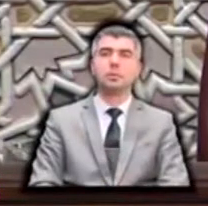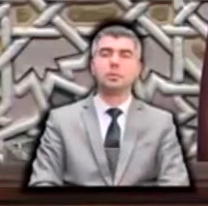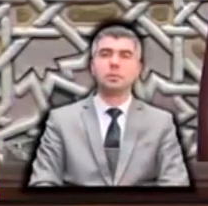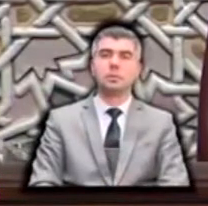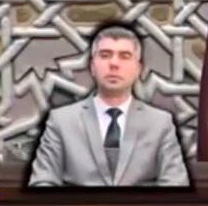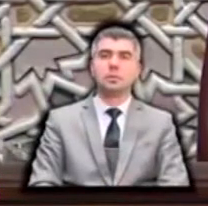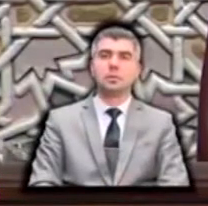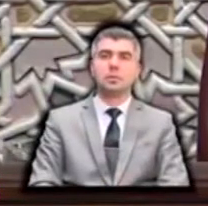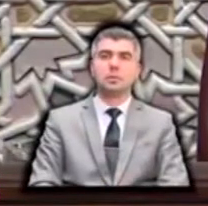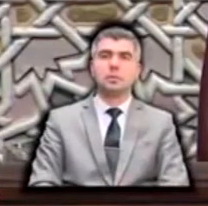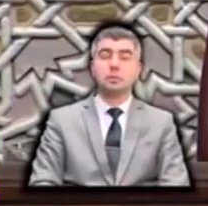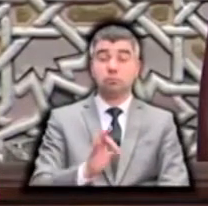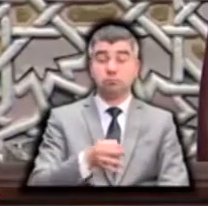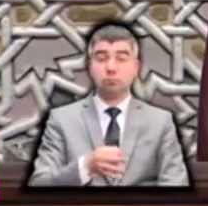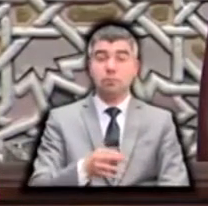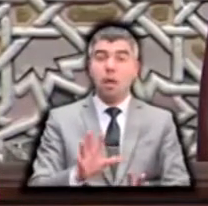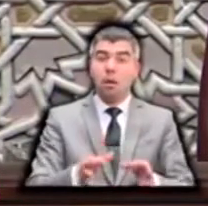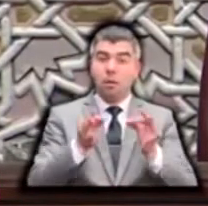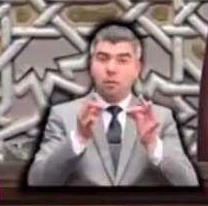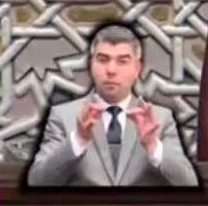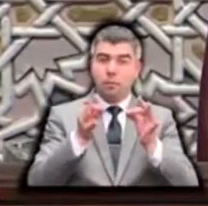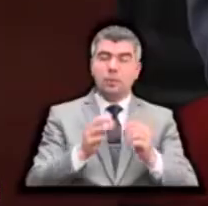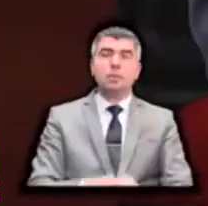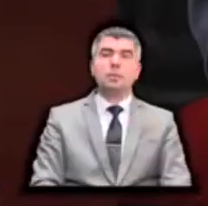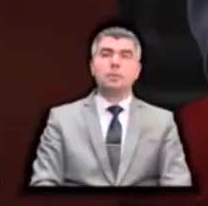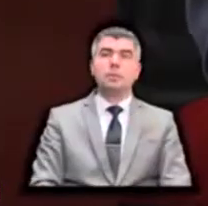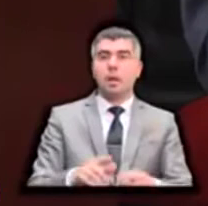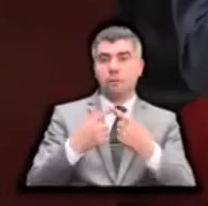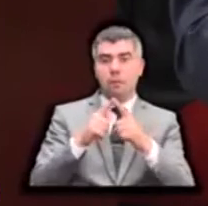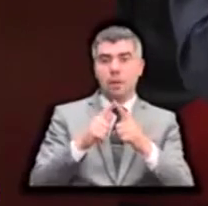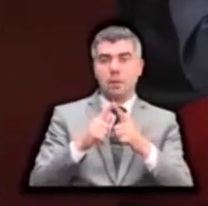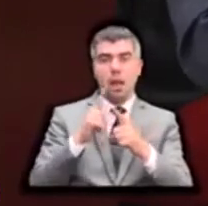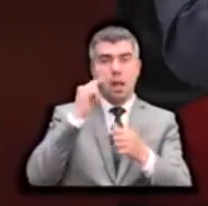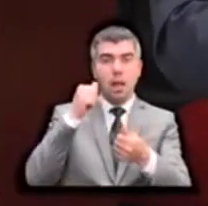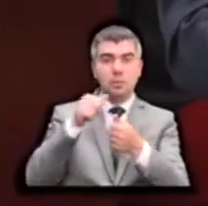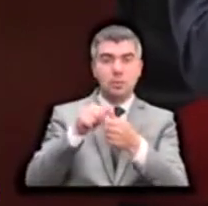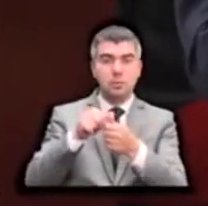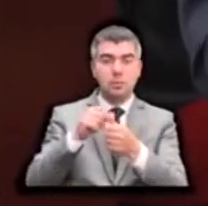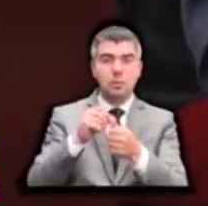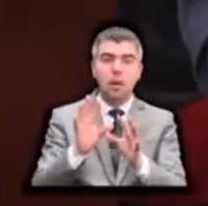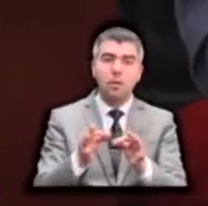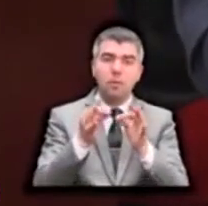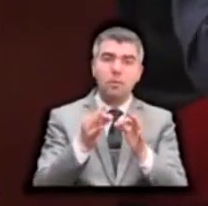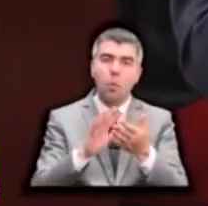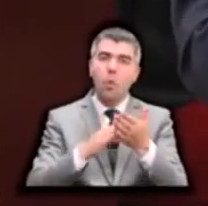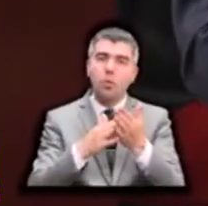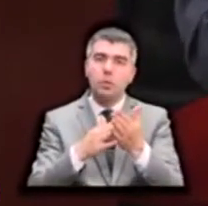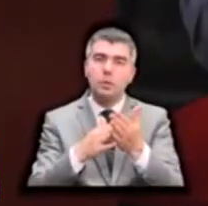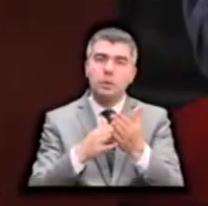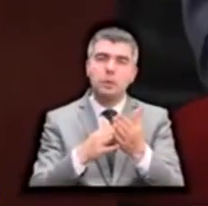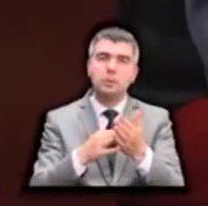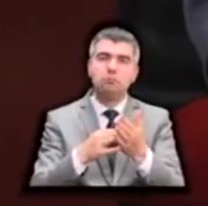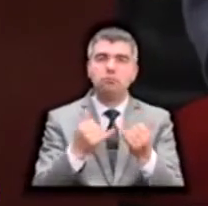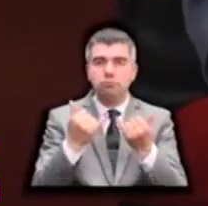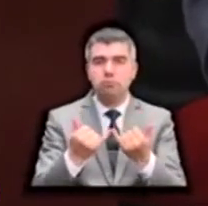تماما على التقييم، حتى أريد أن أؤكد على إيجابيات النتائج المحققة حتى الآن